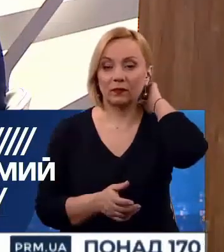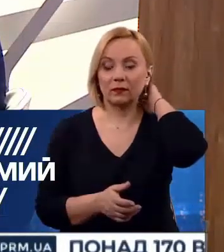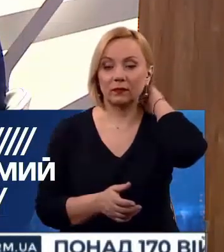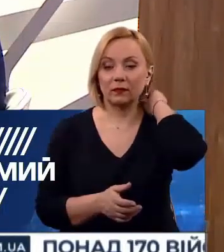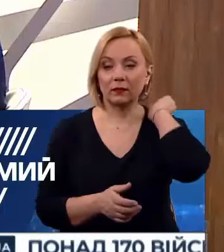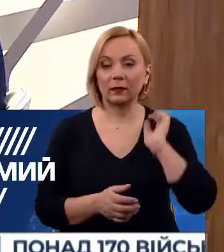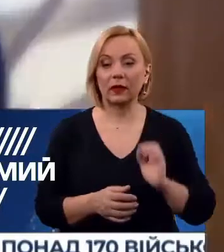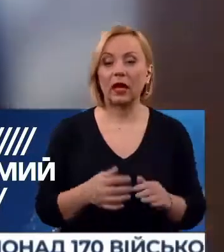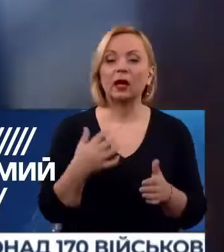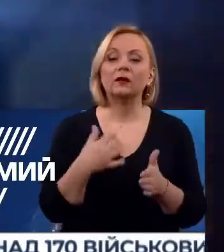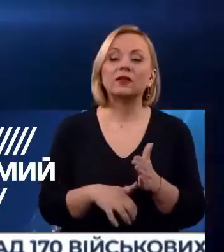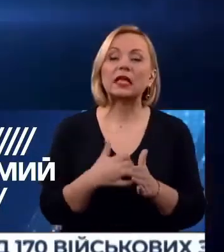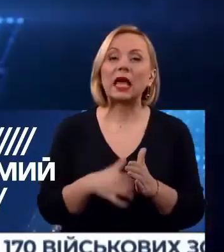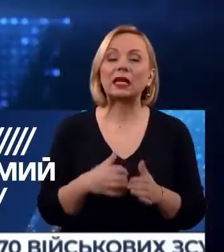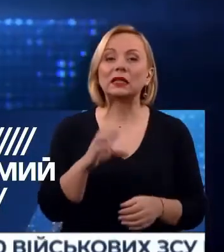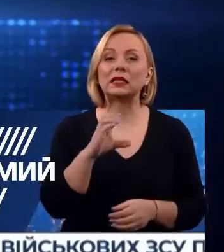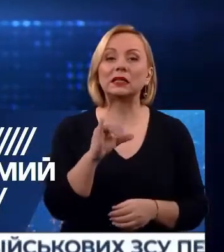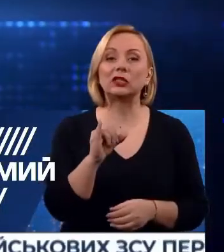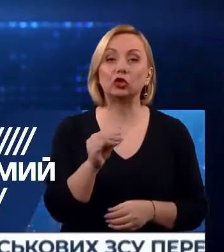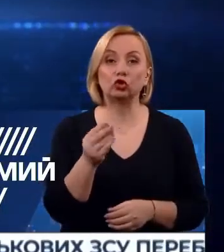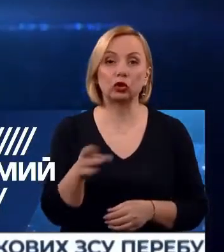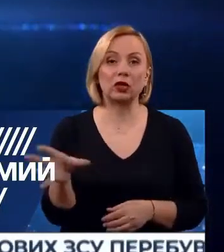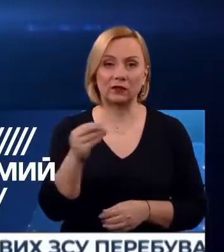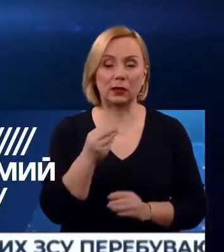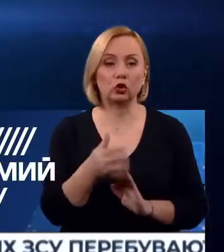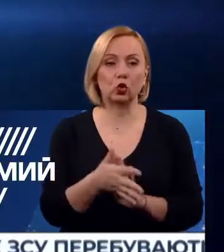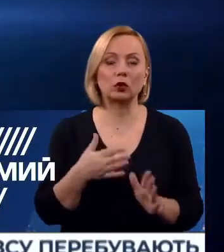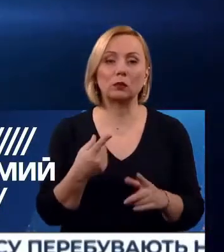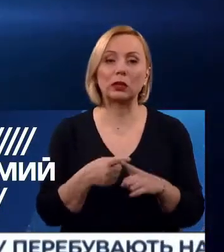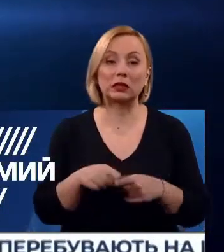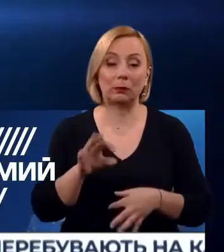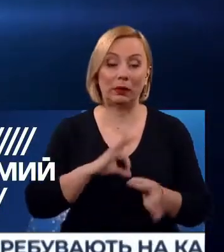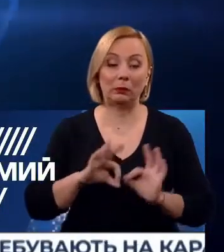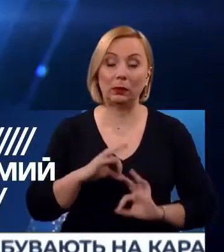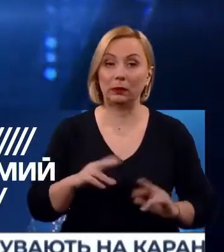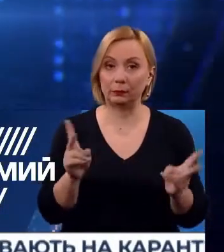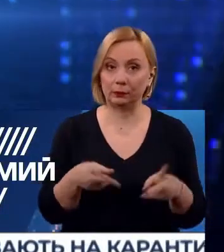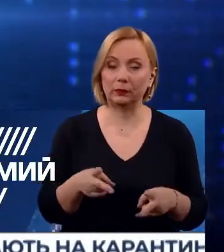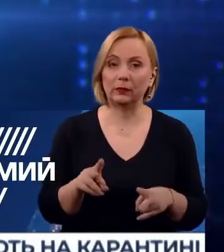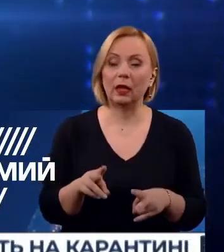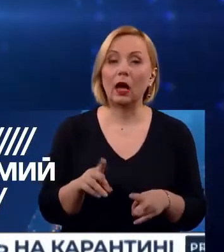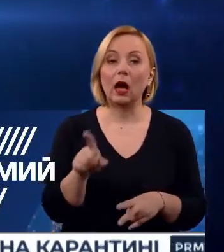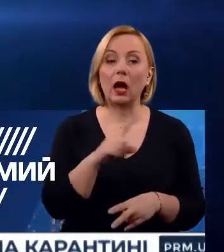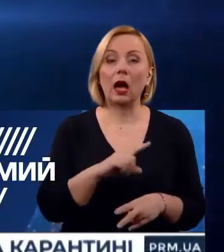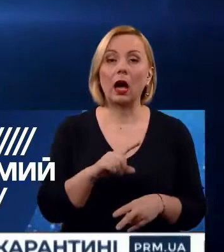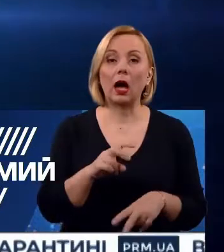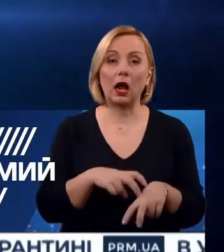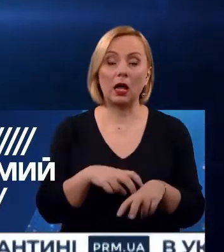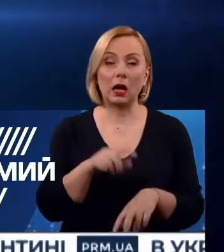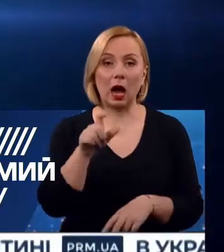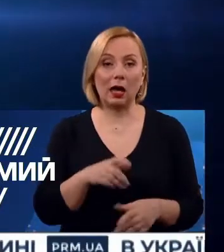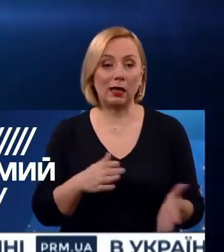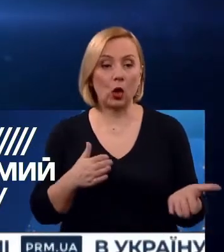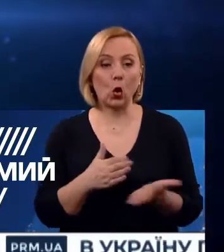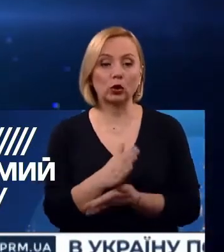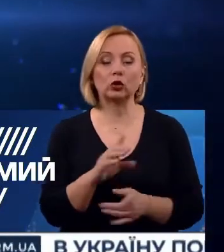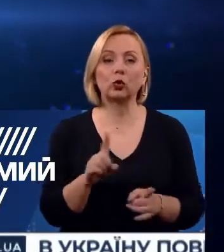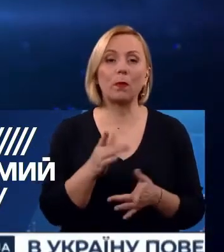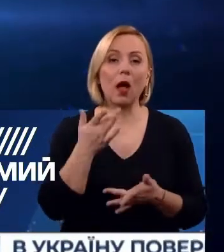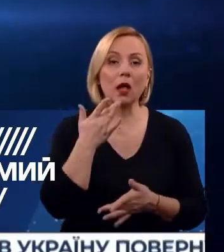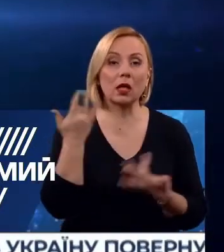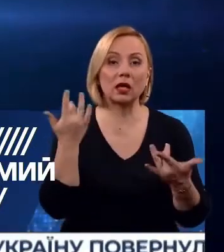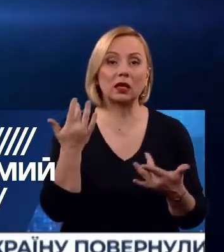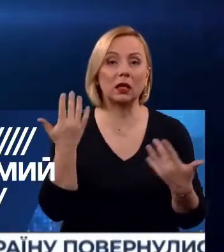що ці препарати потрібно на них полювати. Стосовно того, що лікарів зараз орієнтують на те, щоб легкі випадки